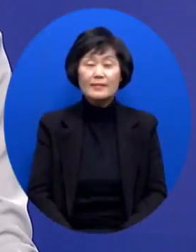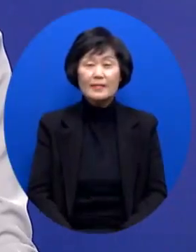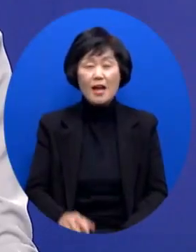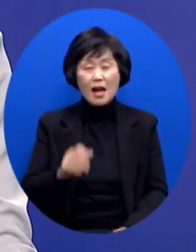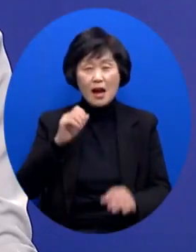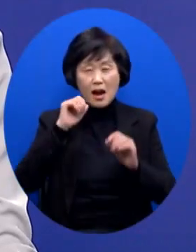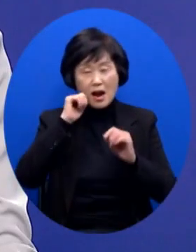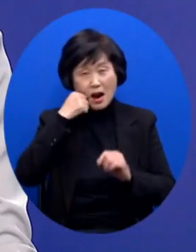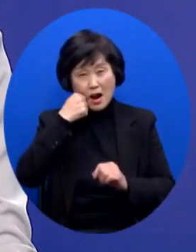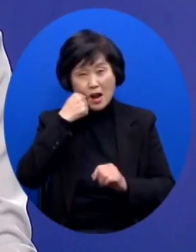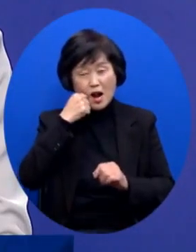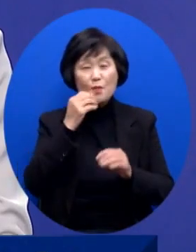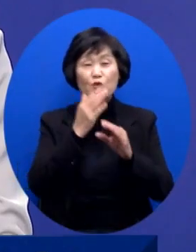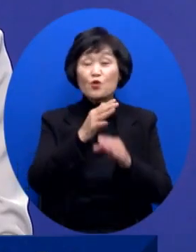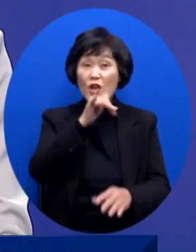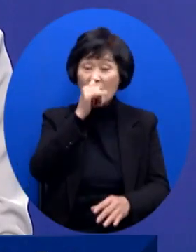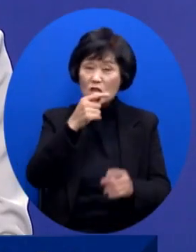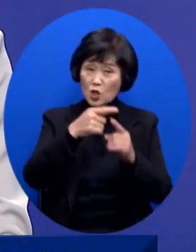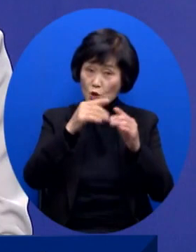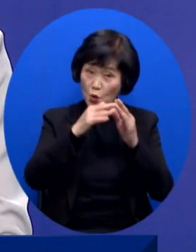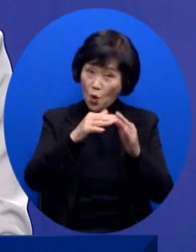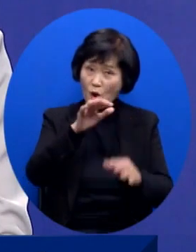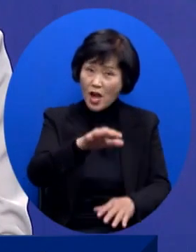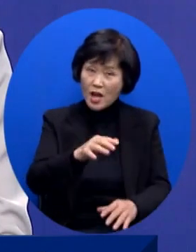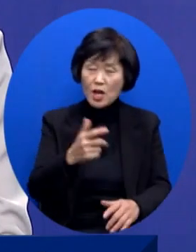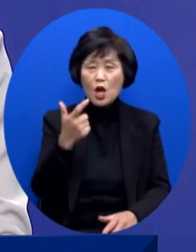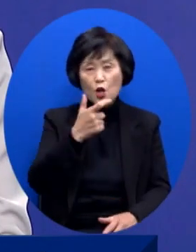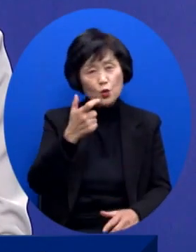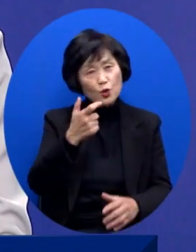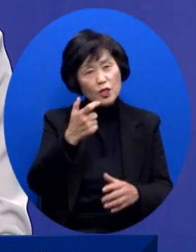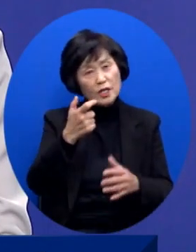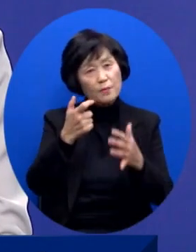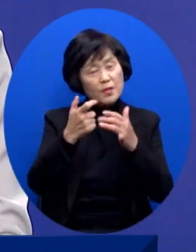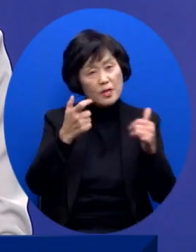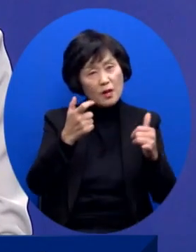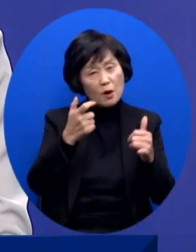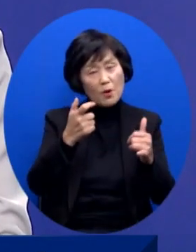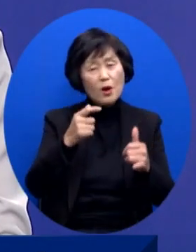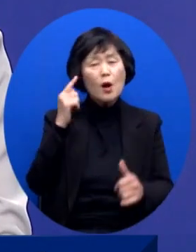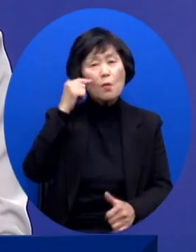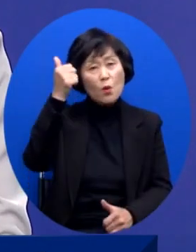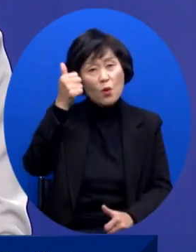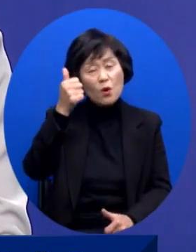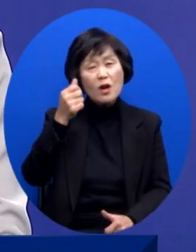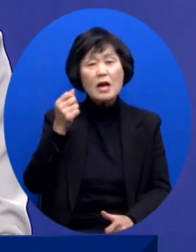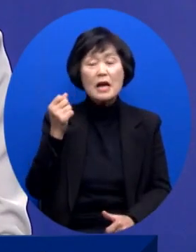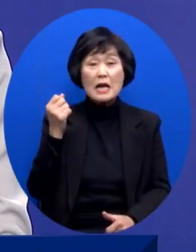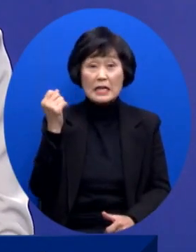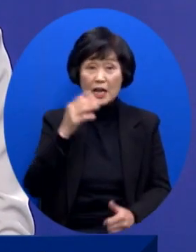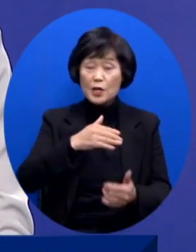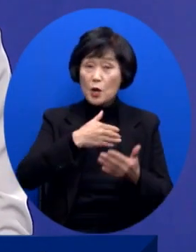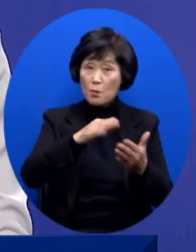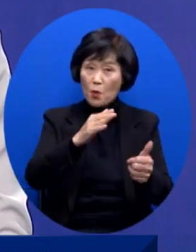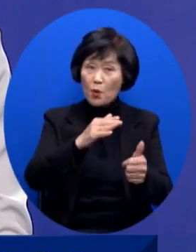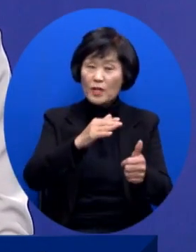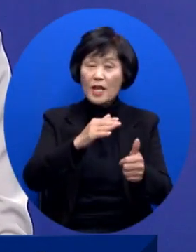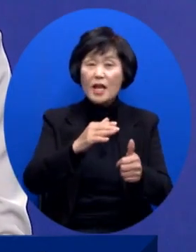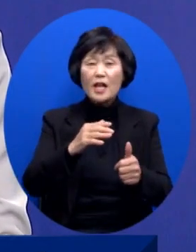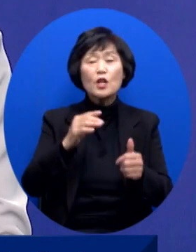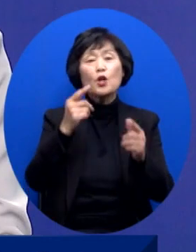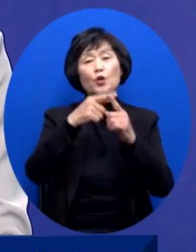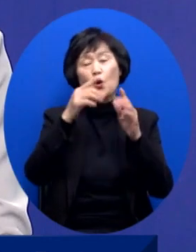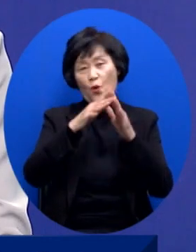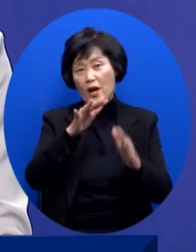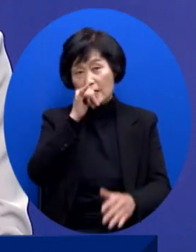어려움을 겪고 있는 교회에 60여 명의 성도와 목회자를 파송하는 형태로 분립 개척을 한 교회가 있습니다. 대구